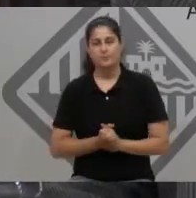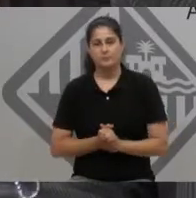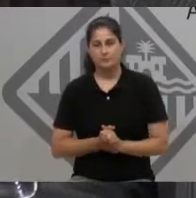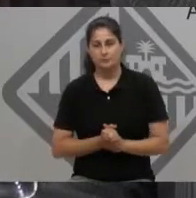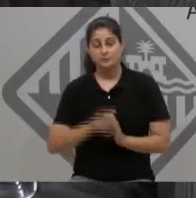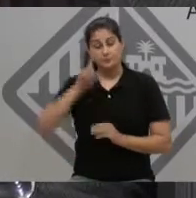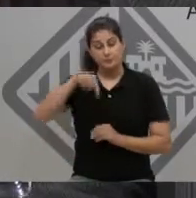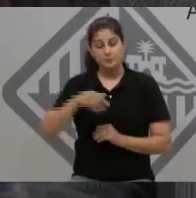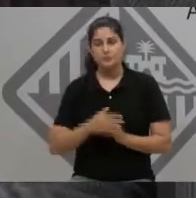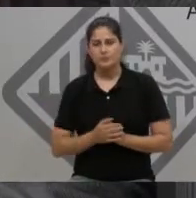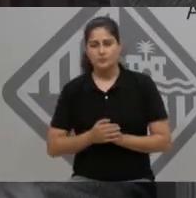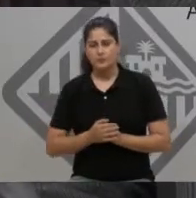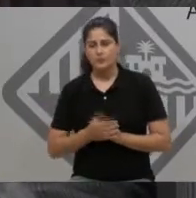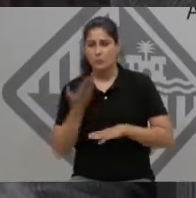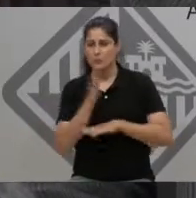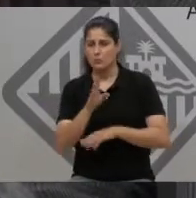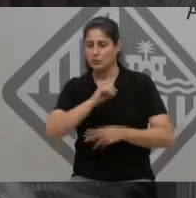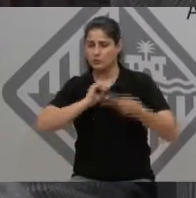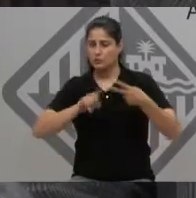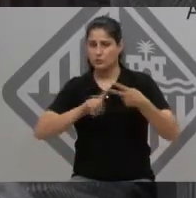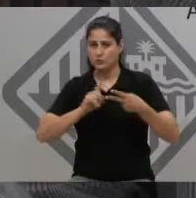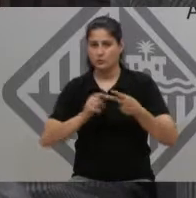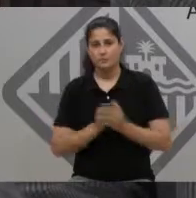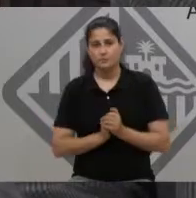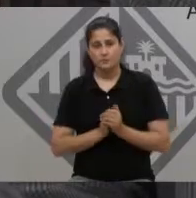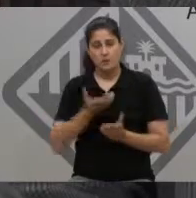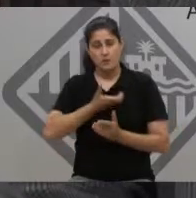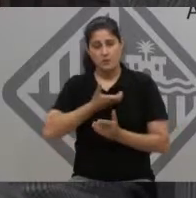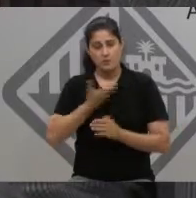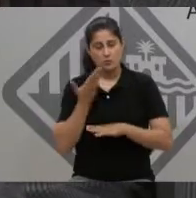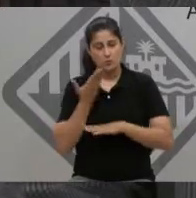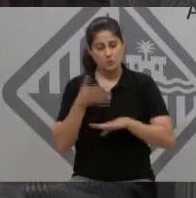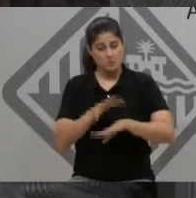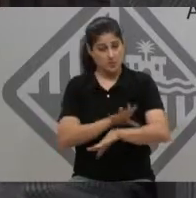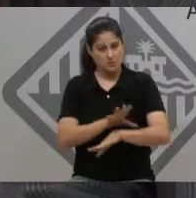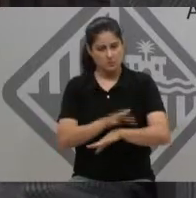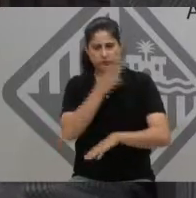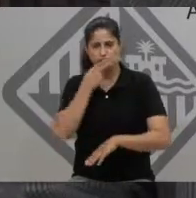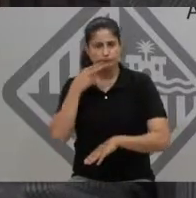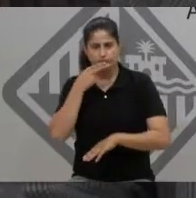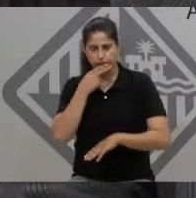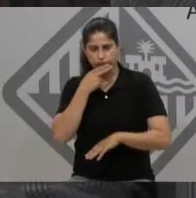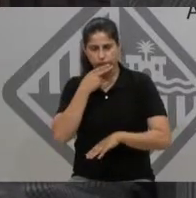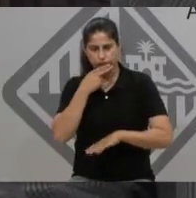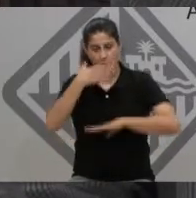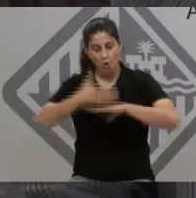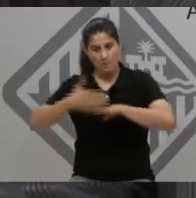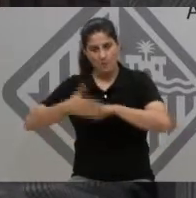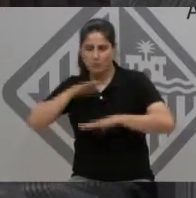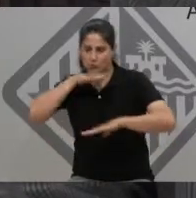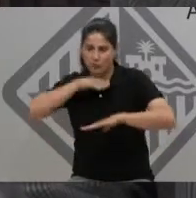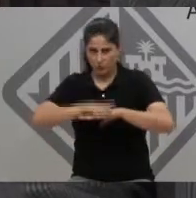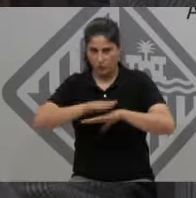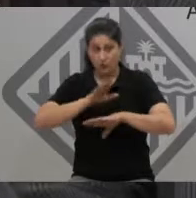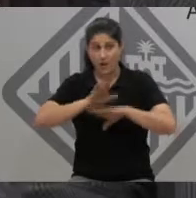Demanem també, com a segona proposició, que l'Ajuntament de Palma se comprometi a complir amb els plaços per la concessió dels fons